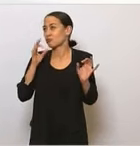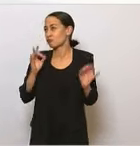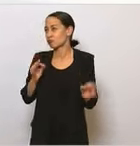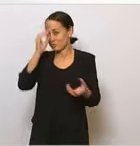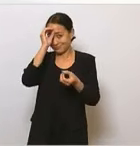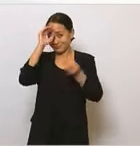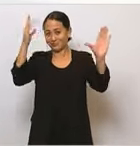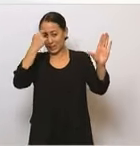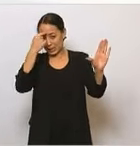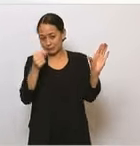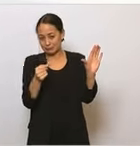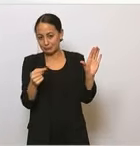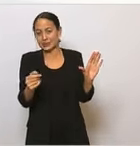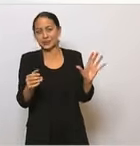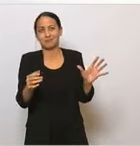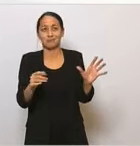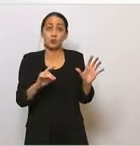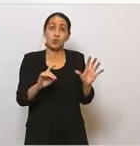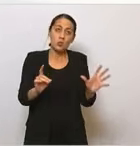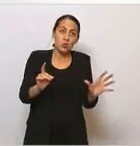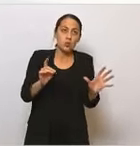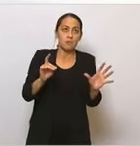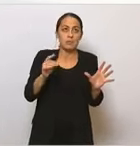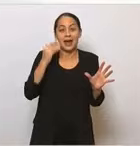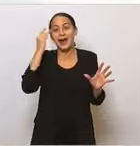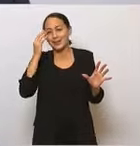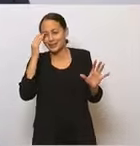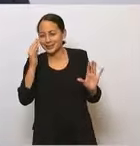cas inquiète que Andreas sur le sujet.